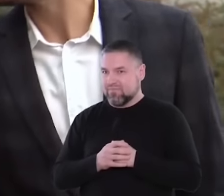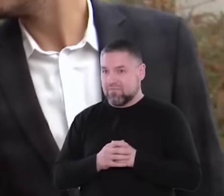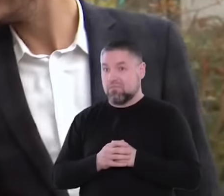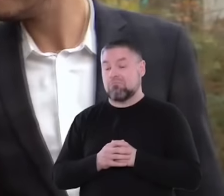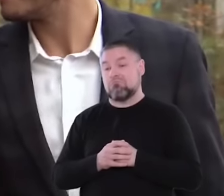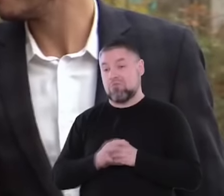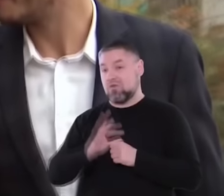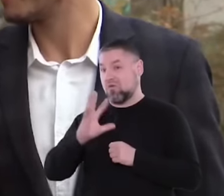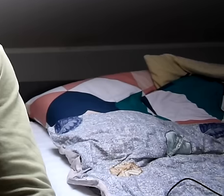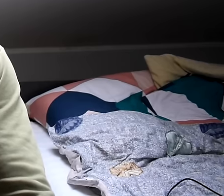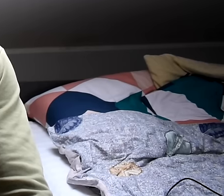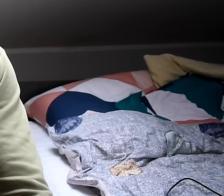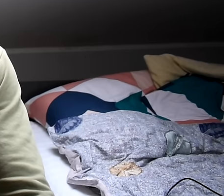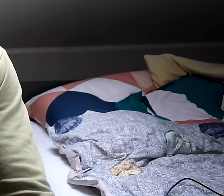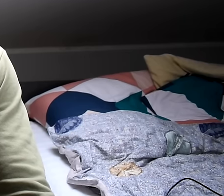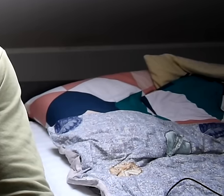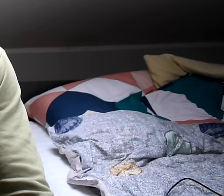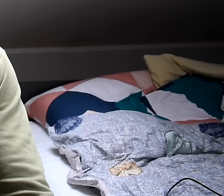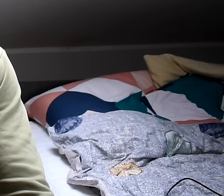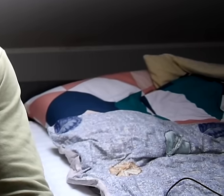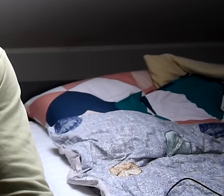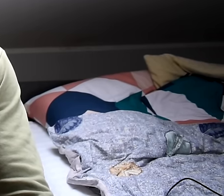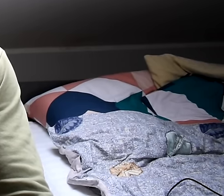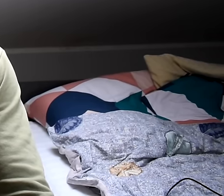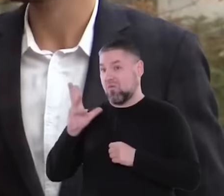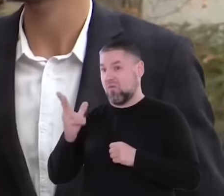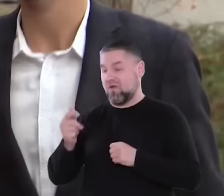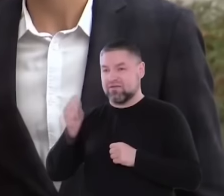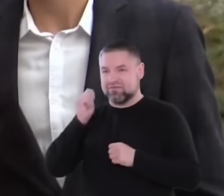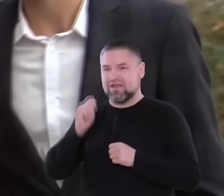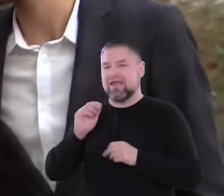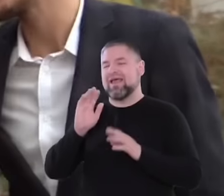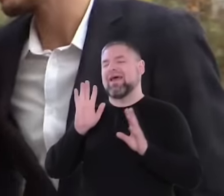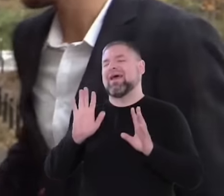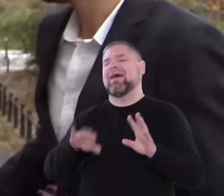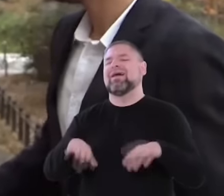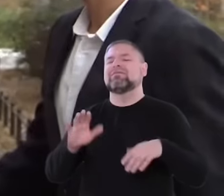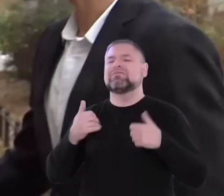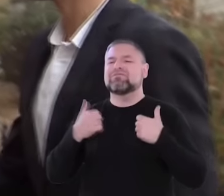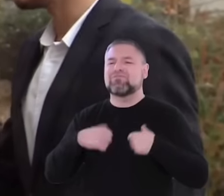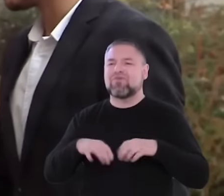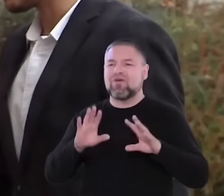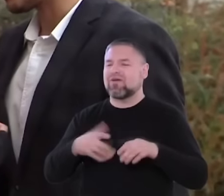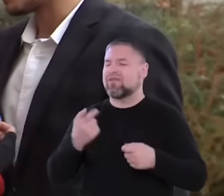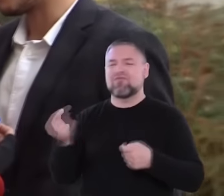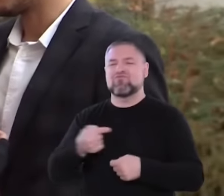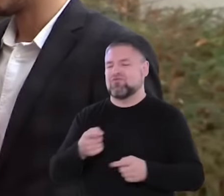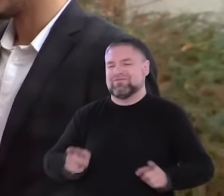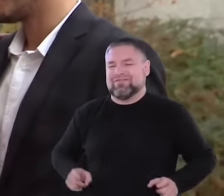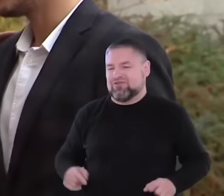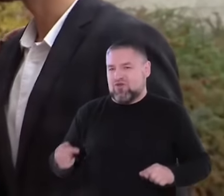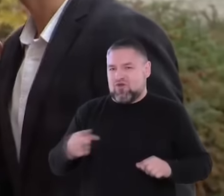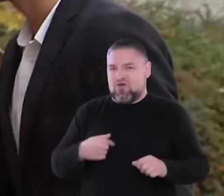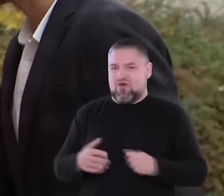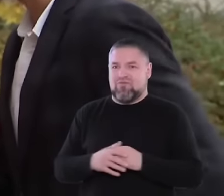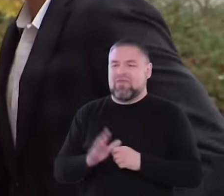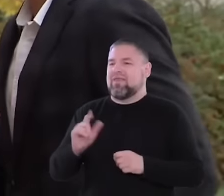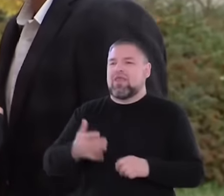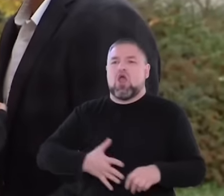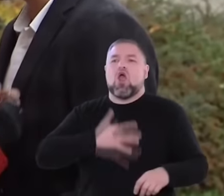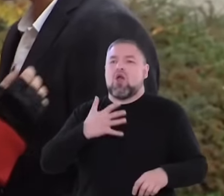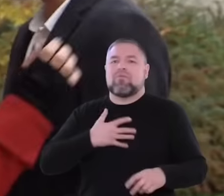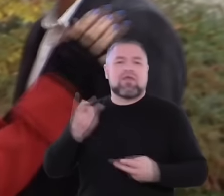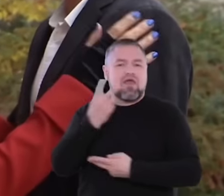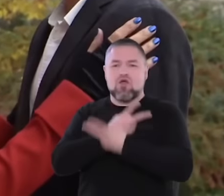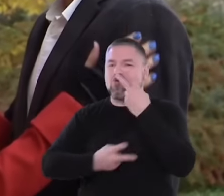rzeczy. Paweł? Sama go podpuszczasz, a później No oj, Anita, przestań. Nie musisz być zazdrosna. Niczego się nie obawiaj, ja